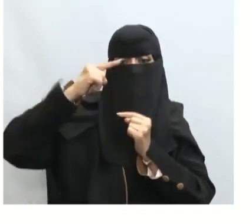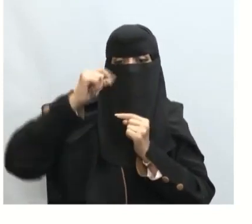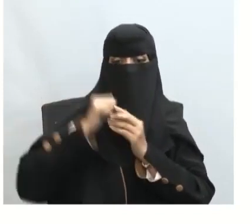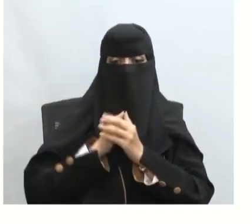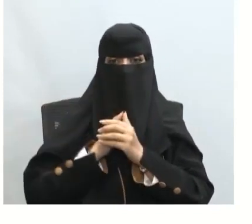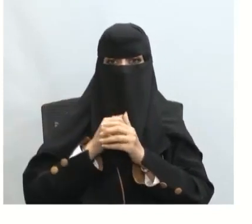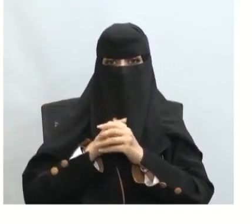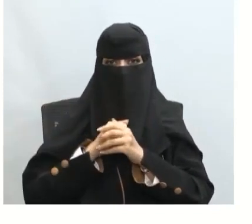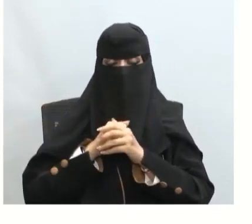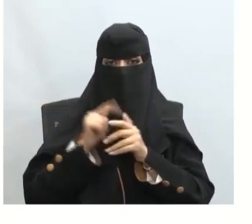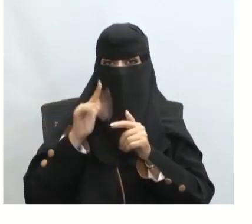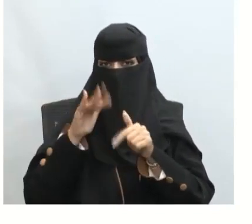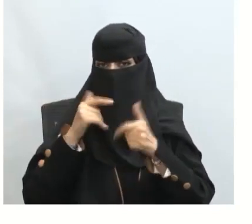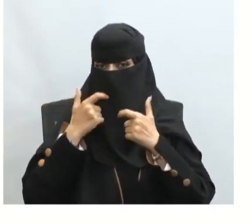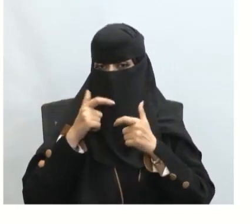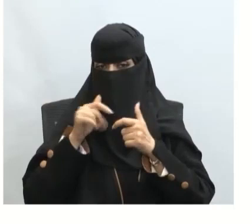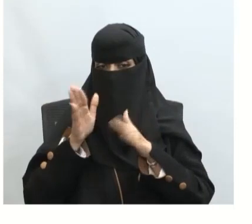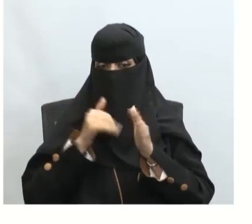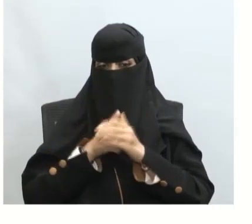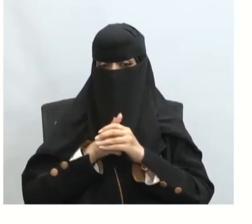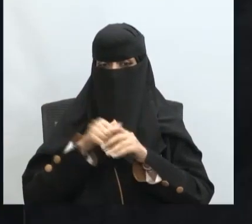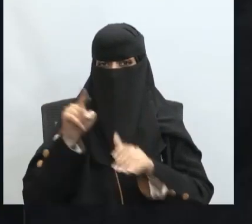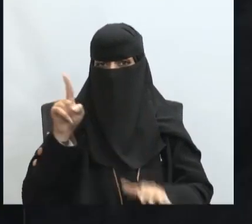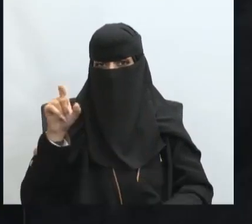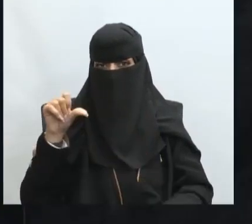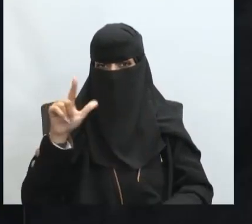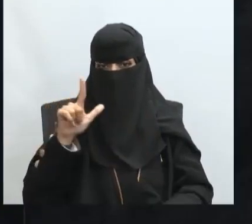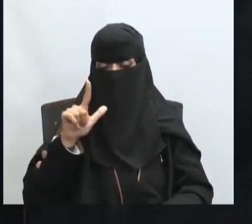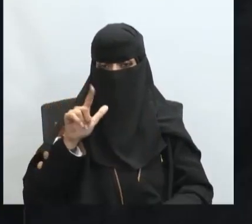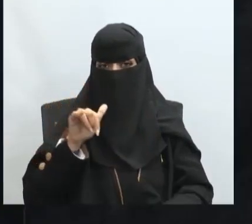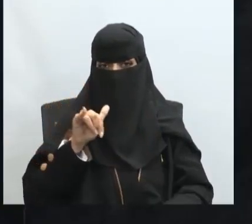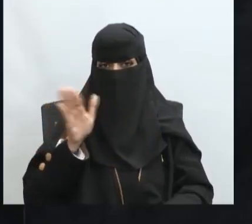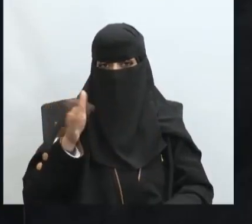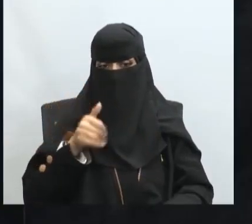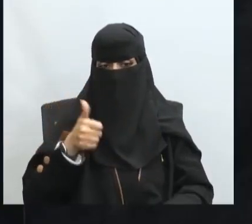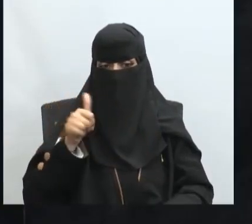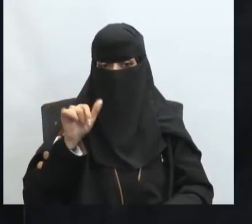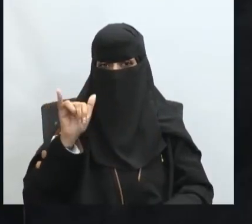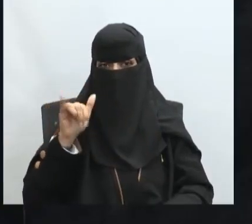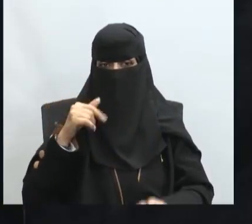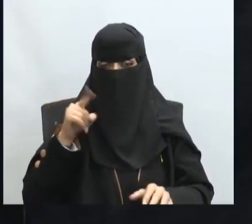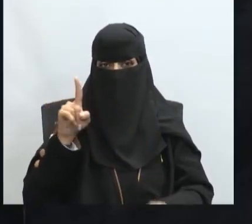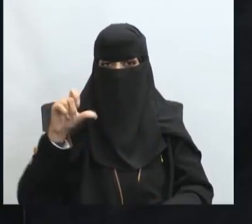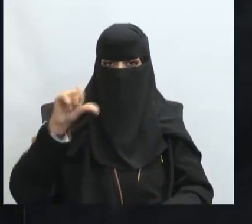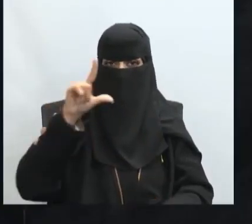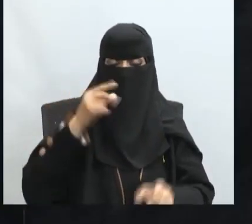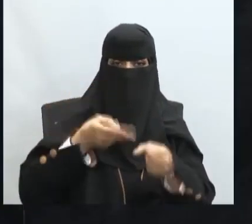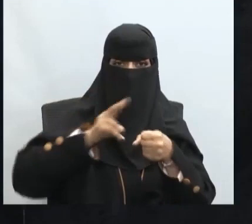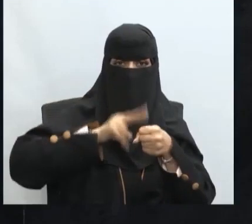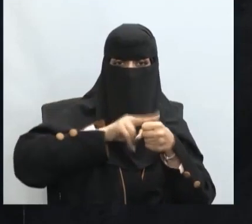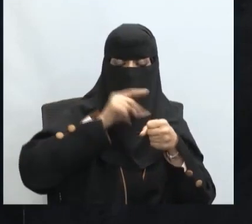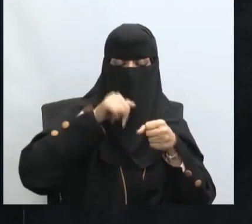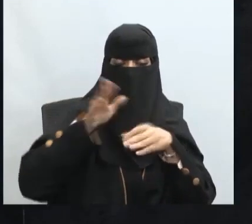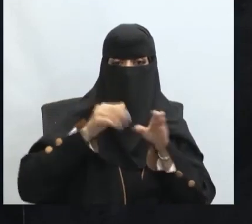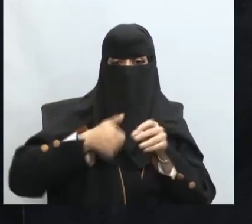عالي الان ركز في الاسم اسمه بولي ايثيلين بوليثين بولي يعني تكرار ايثلين يعني